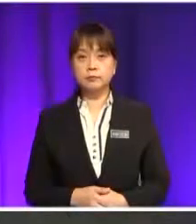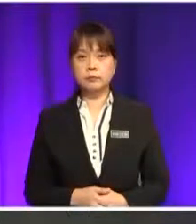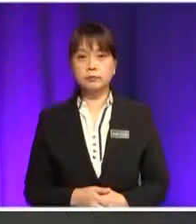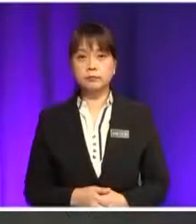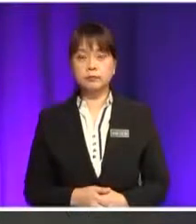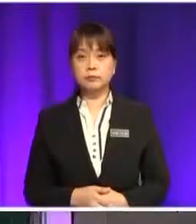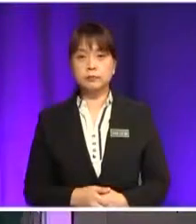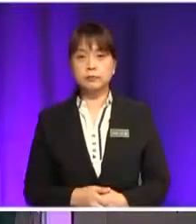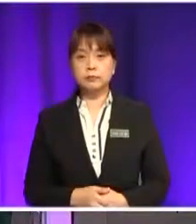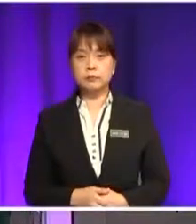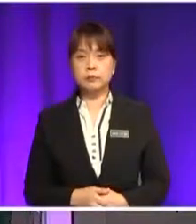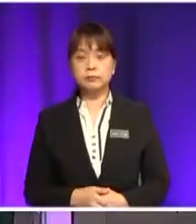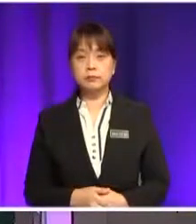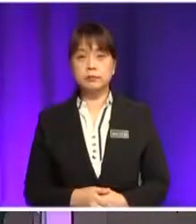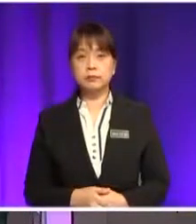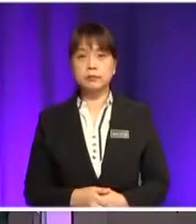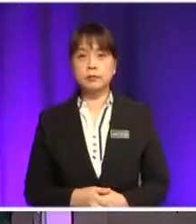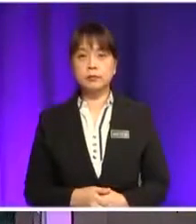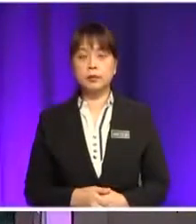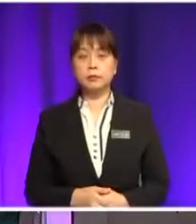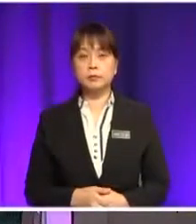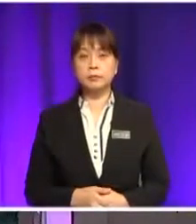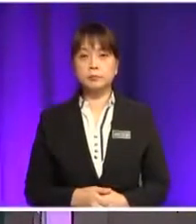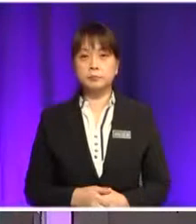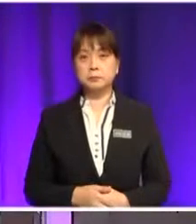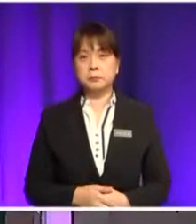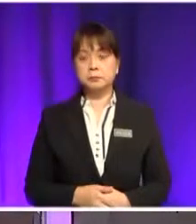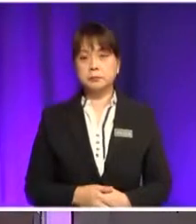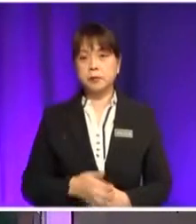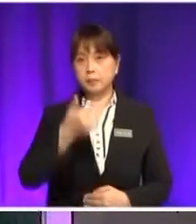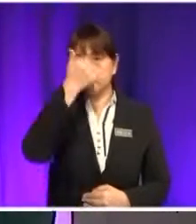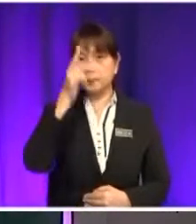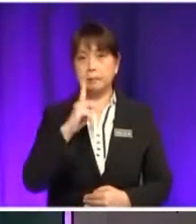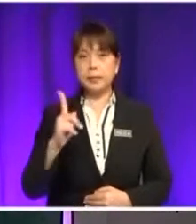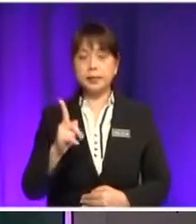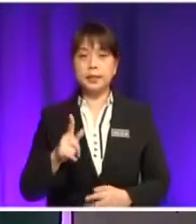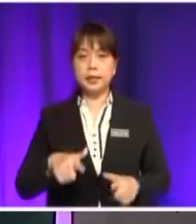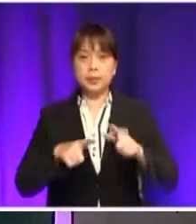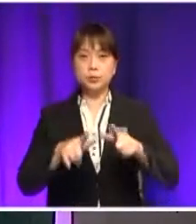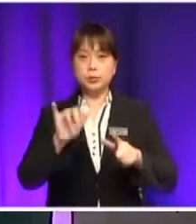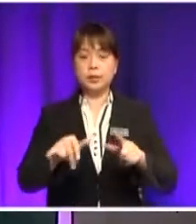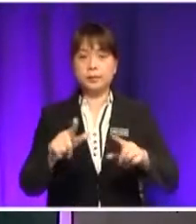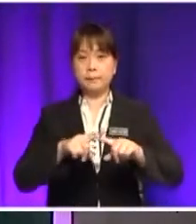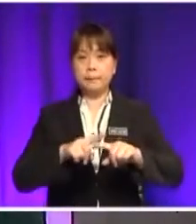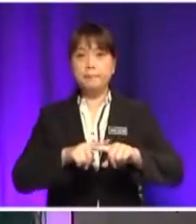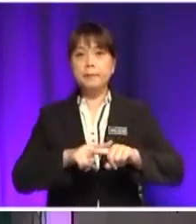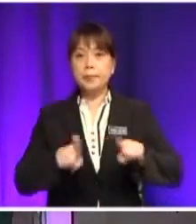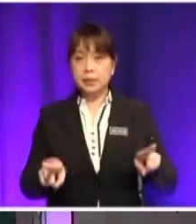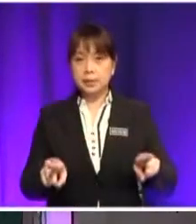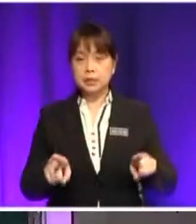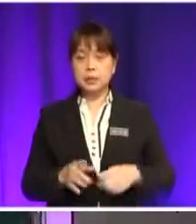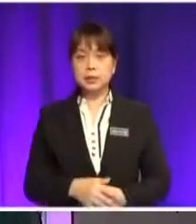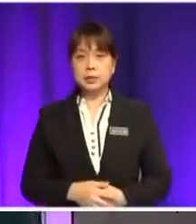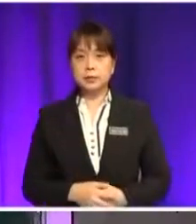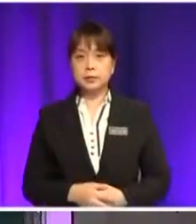sebenarnya menyebabkan hal laju berbeda itu adalah poin yang pertama kalah Kalau